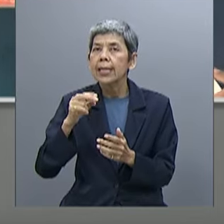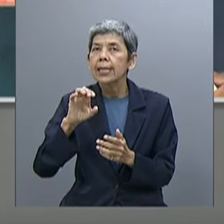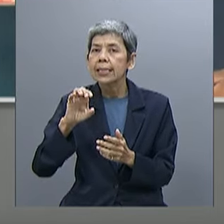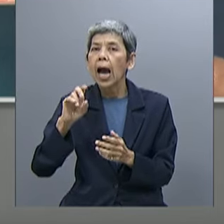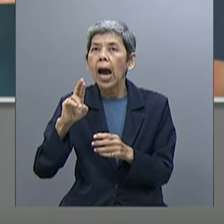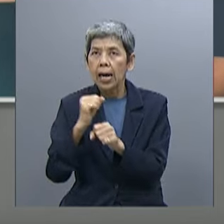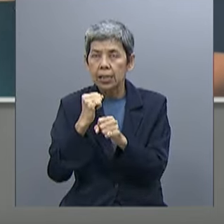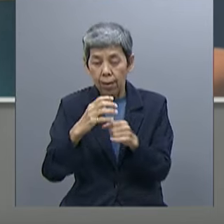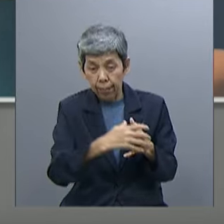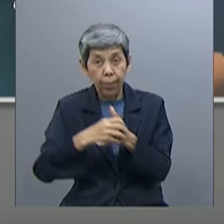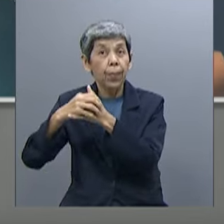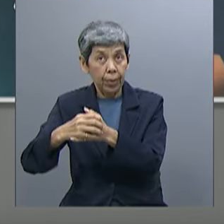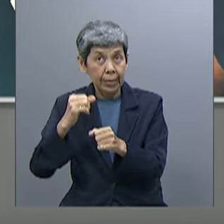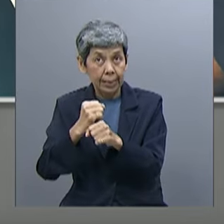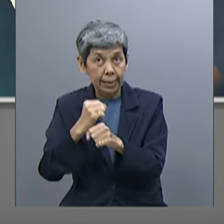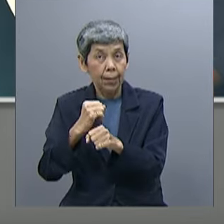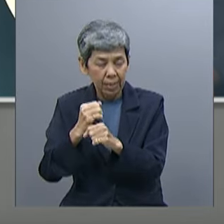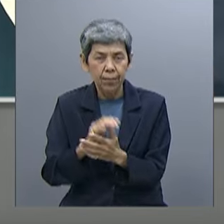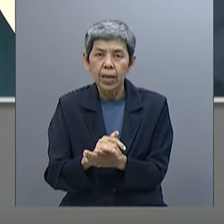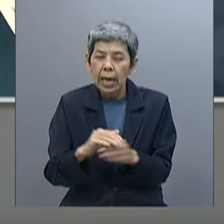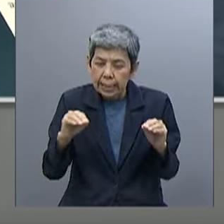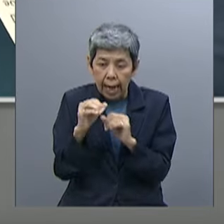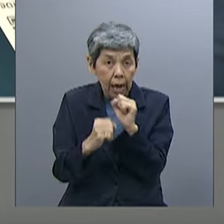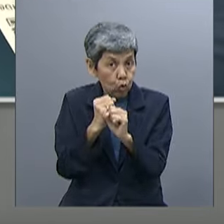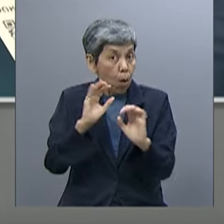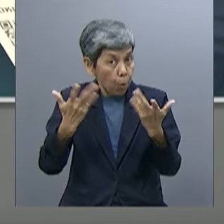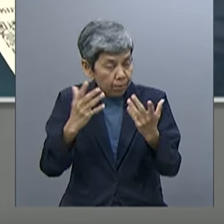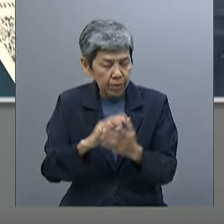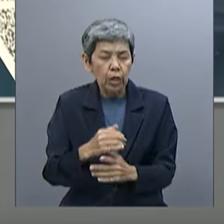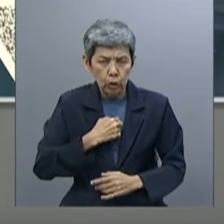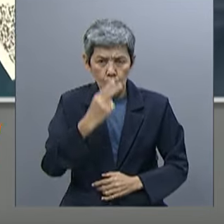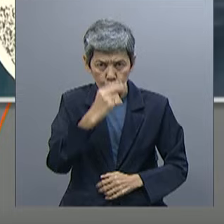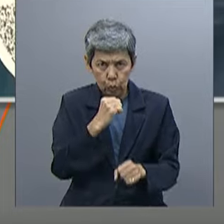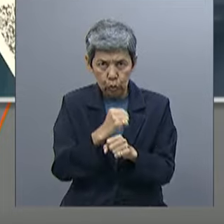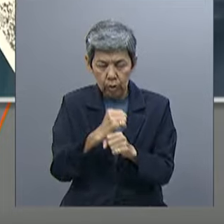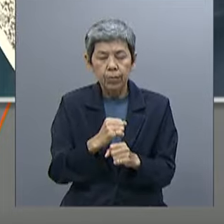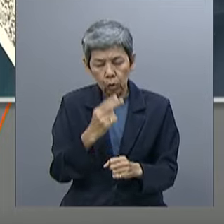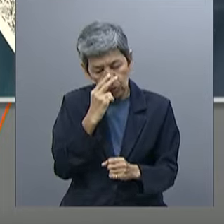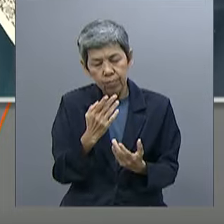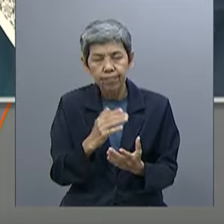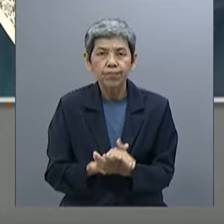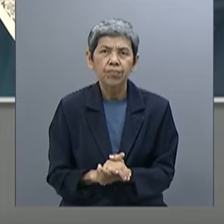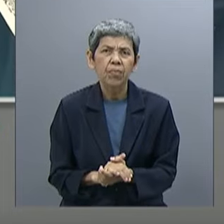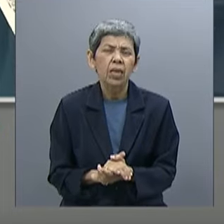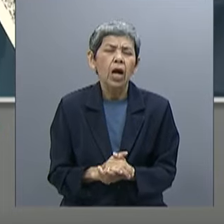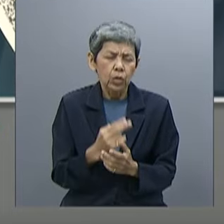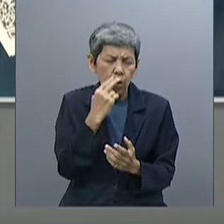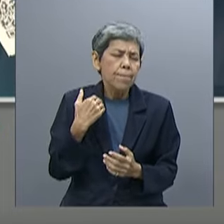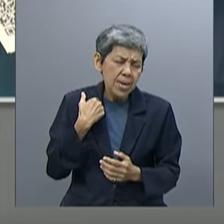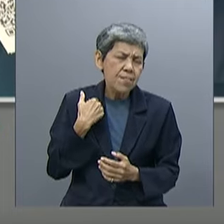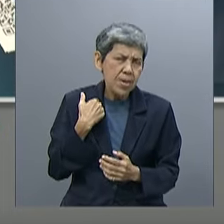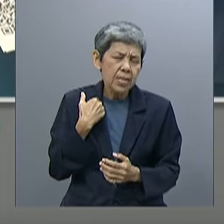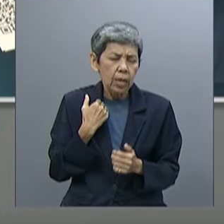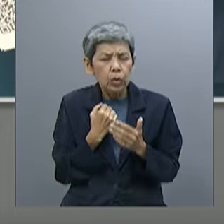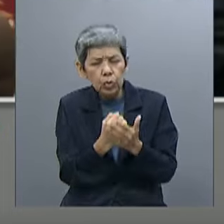จะได้ตัวผู้ต้องหาเข้าสู่กระบวนการยุติธรรมก่อนสิ้นอายุความวันนี้เนี่ยคงต้องอาศัยปาฏิหาริย์เท่านั้นค่ะแต่มันก็ยังพอมีหนทางในการบรรเท